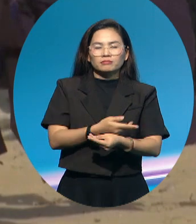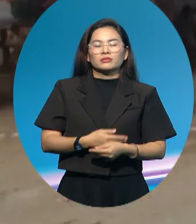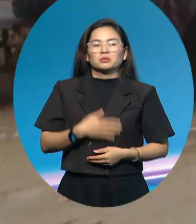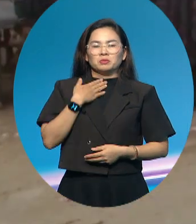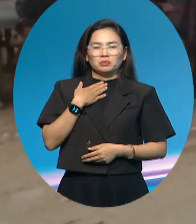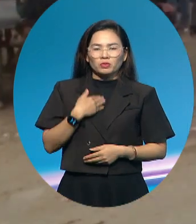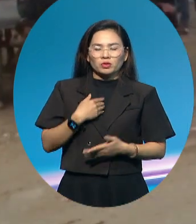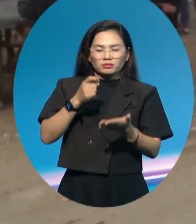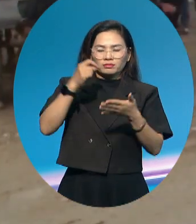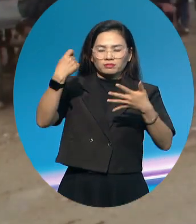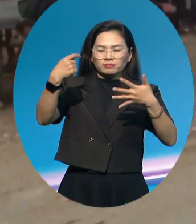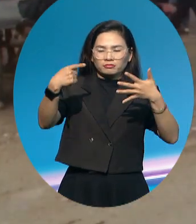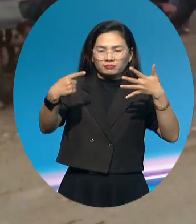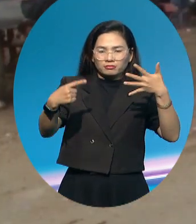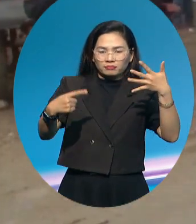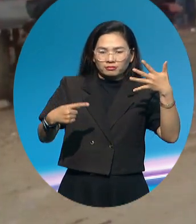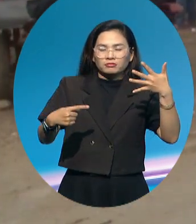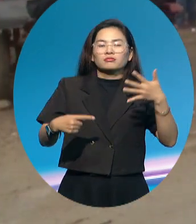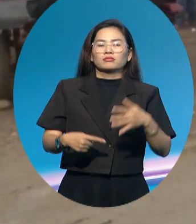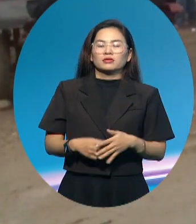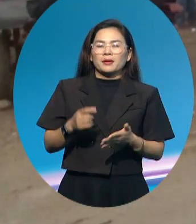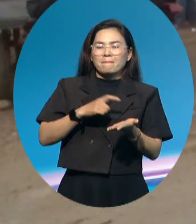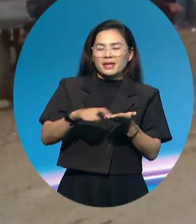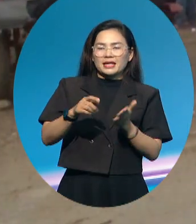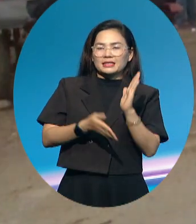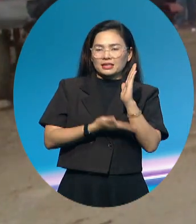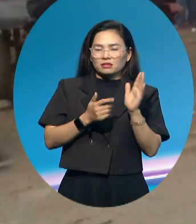quan đến các điều khoản và một thỏa thuận khùng do phía Mỹ xây dựng